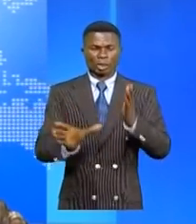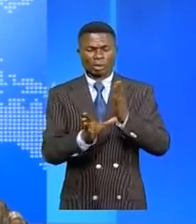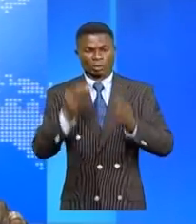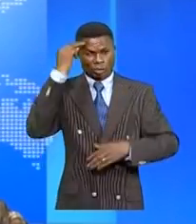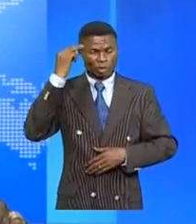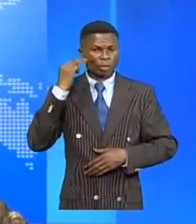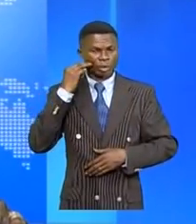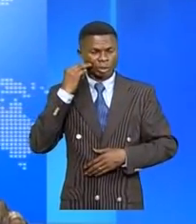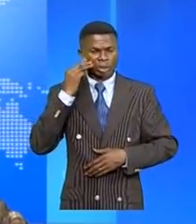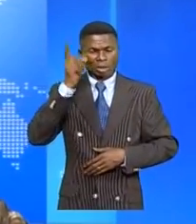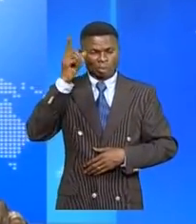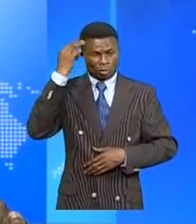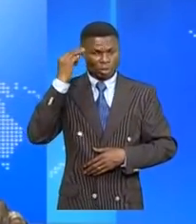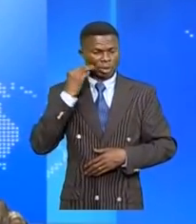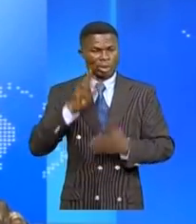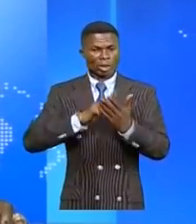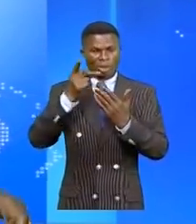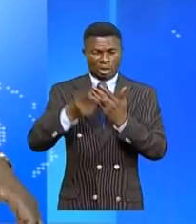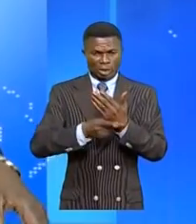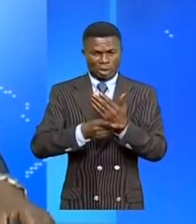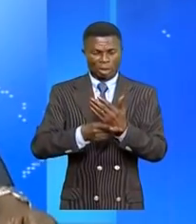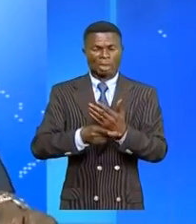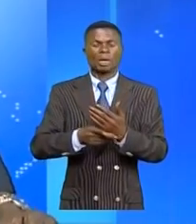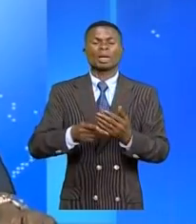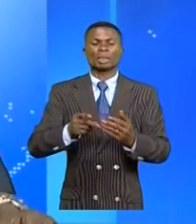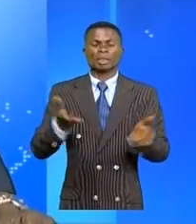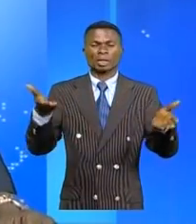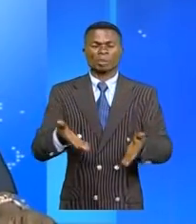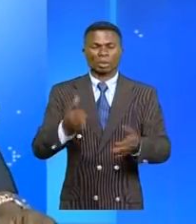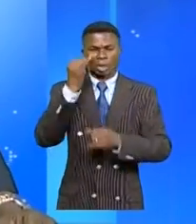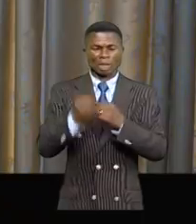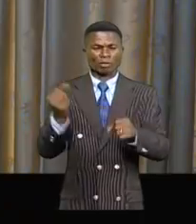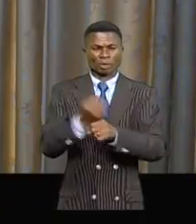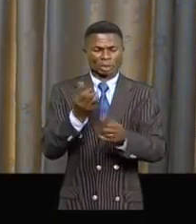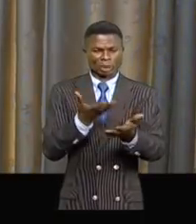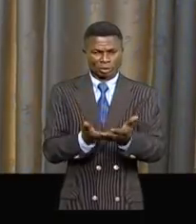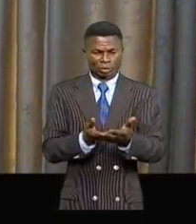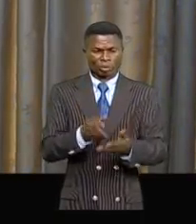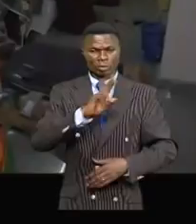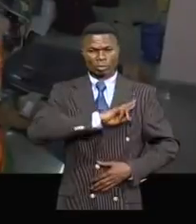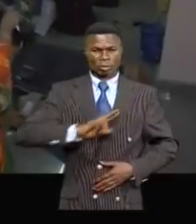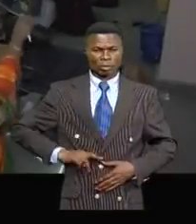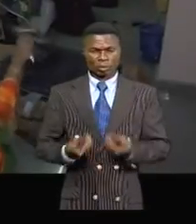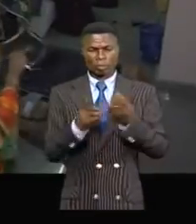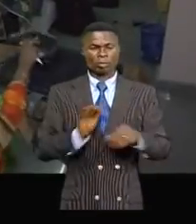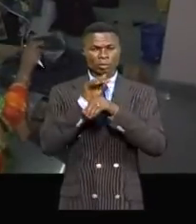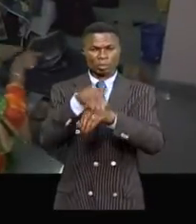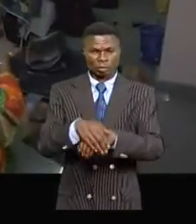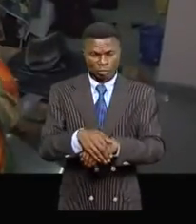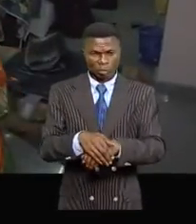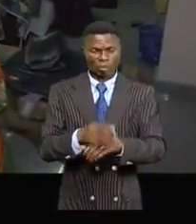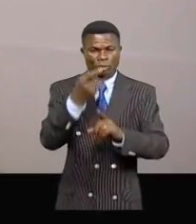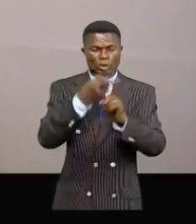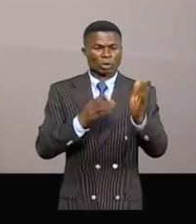C'est la vice-première ministre, au ministre du Plan, qui a clôturé ces travaux. Suivez. La RDC s'est engagée en